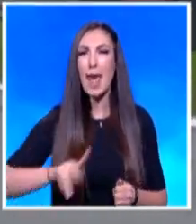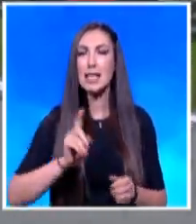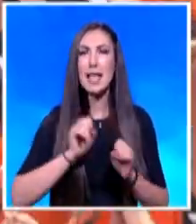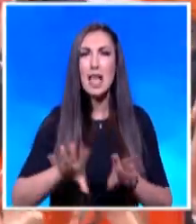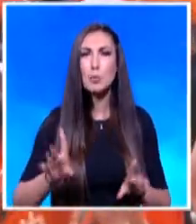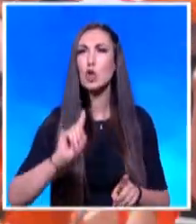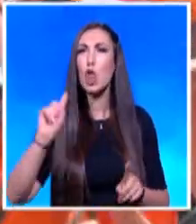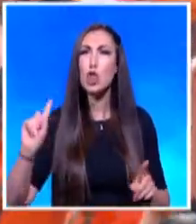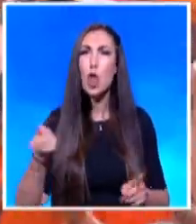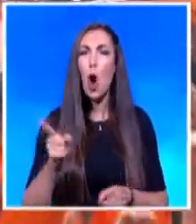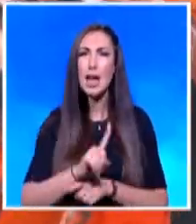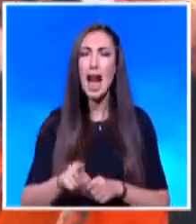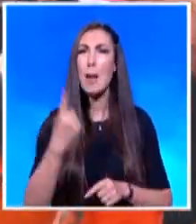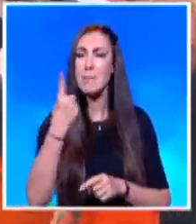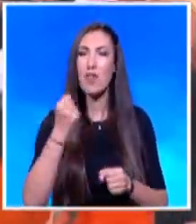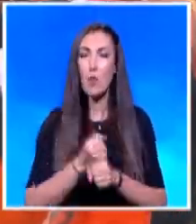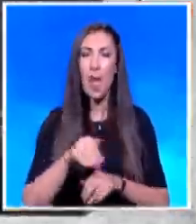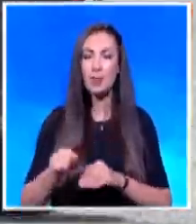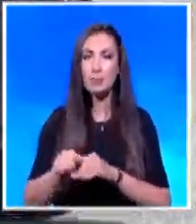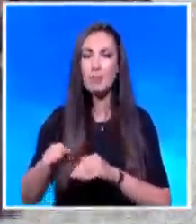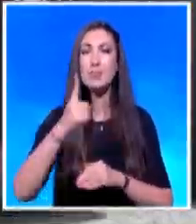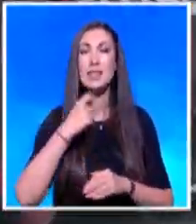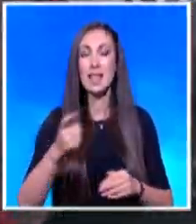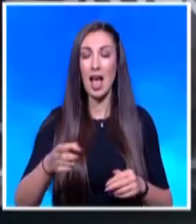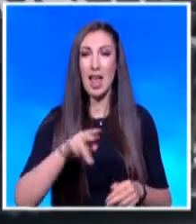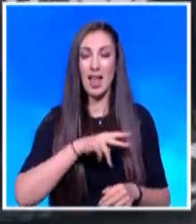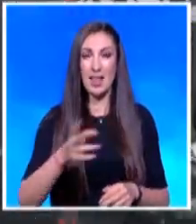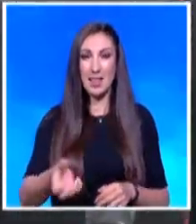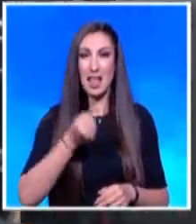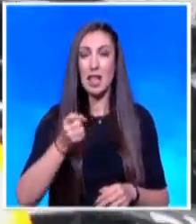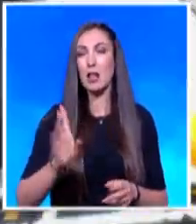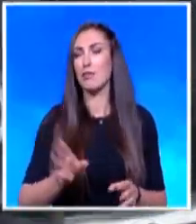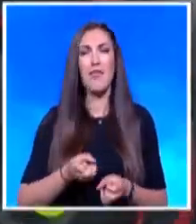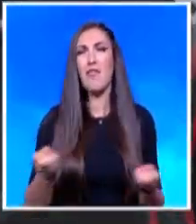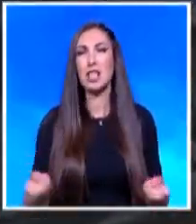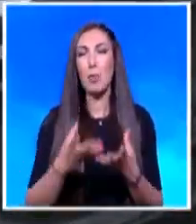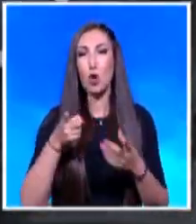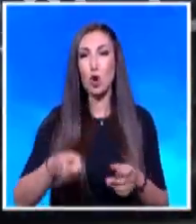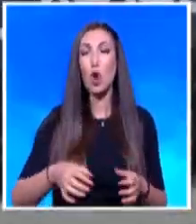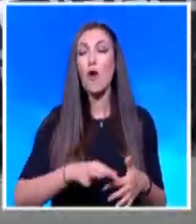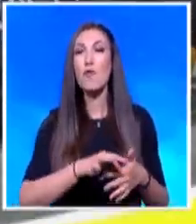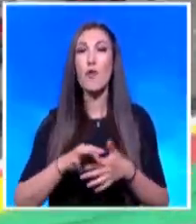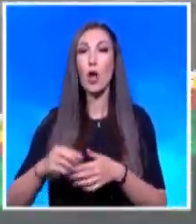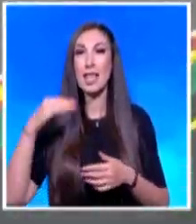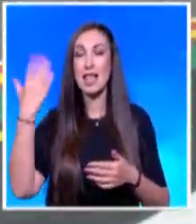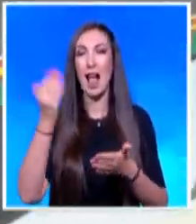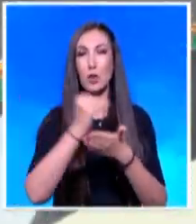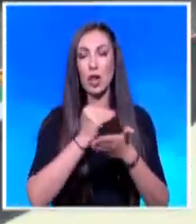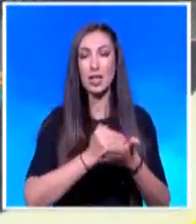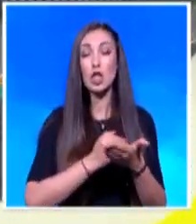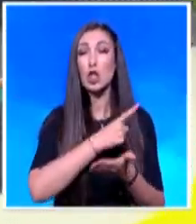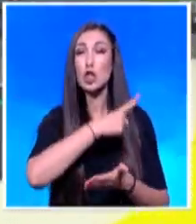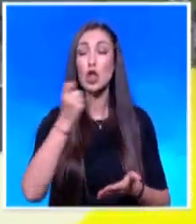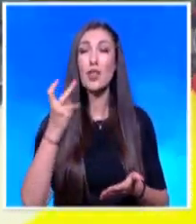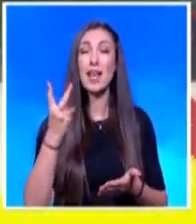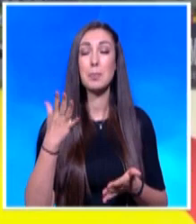водачеството до края. Пътят на Верстапен към третата титула изглежда открит, като той вече води в генералното класиране с колосалните